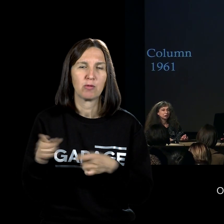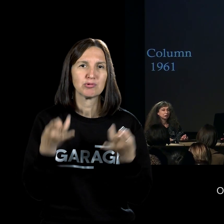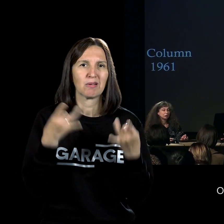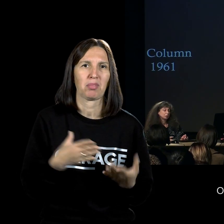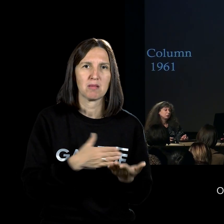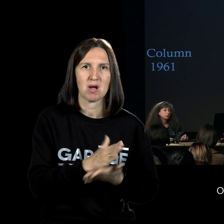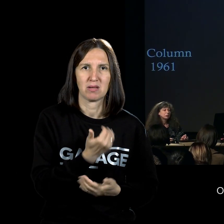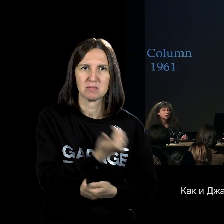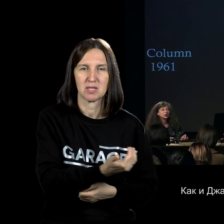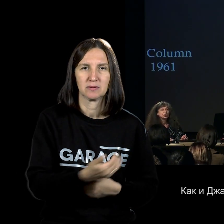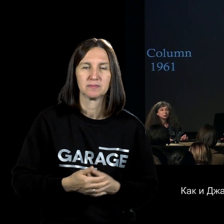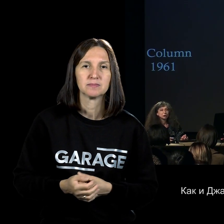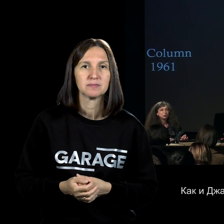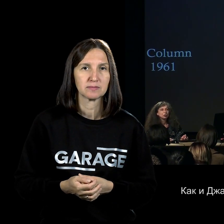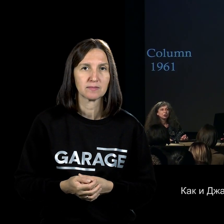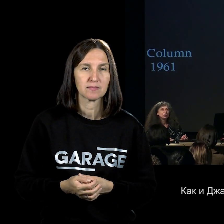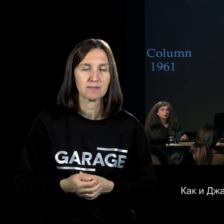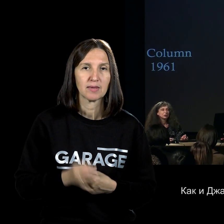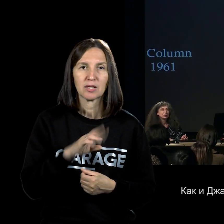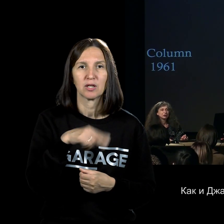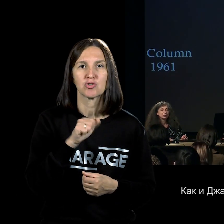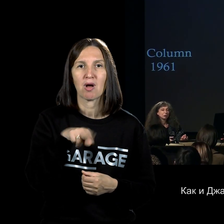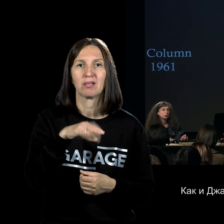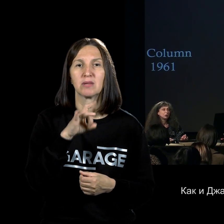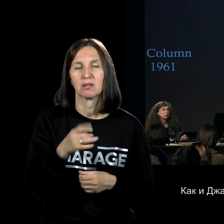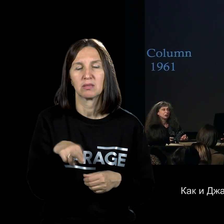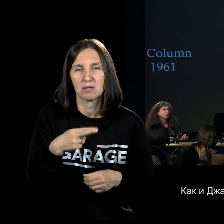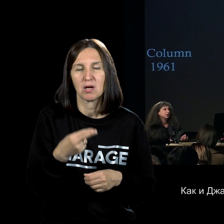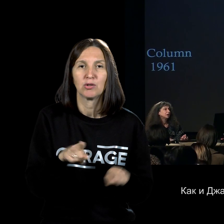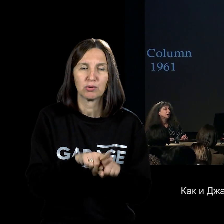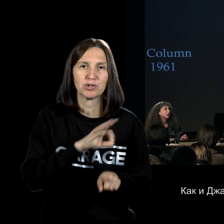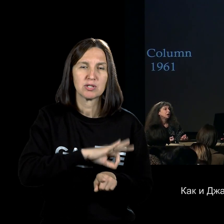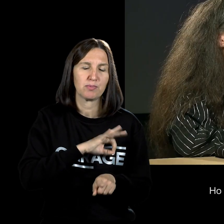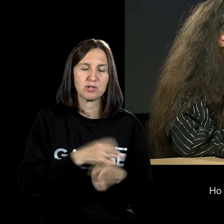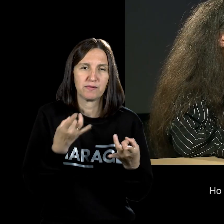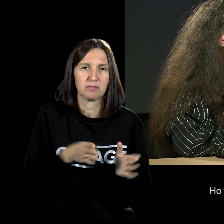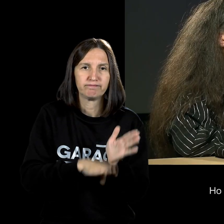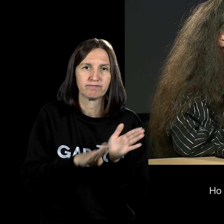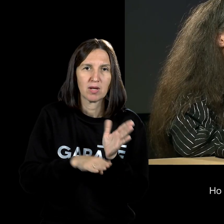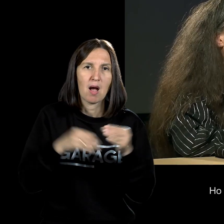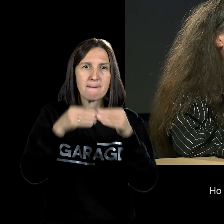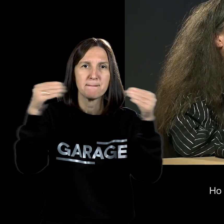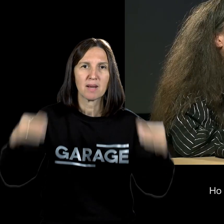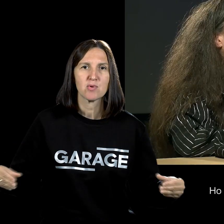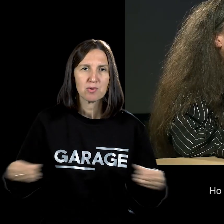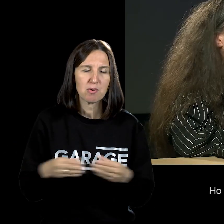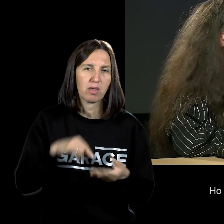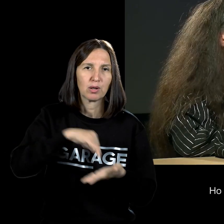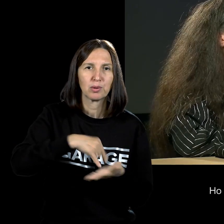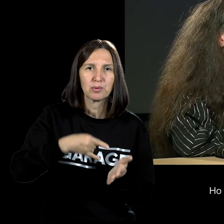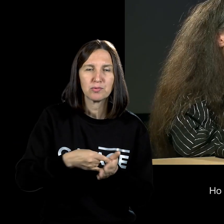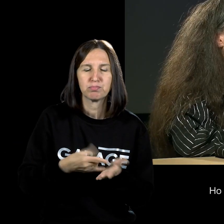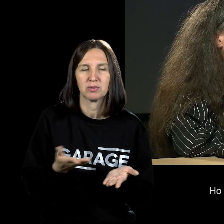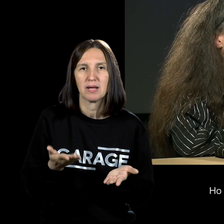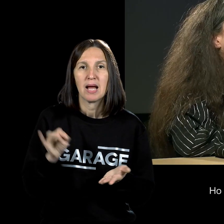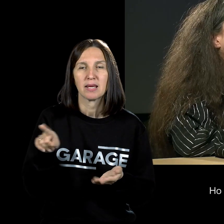с простейшими прямоугольниками, квадратами, кубами и так далее. Но одну из первых своих, собственно,